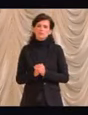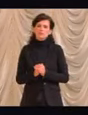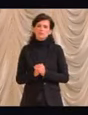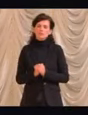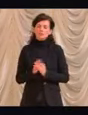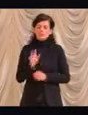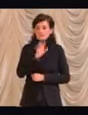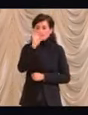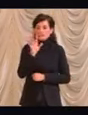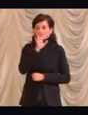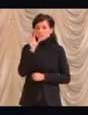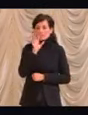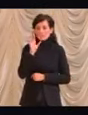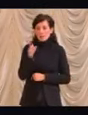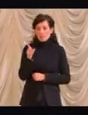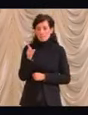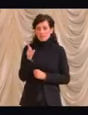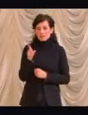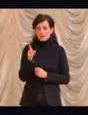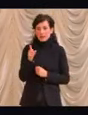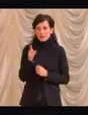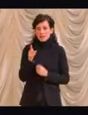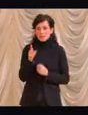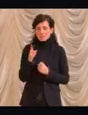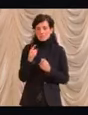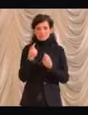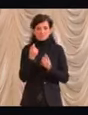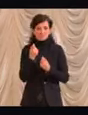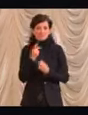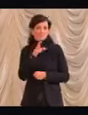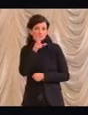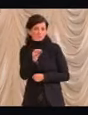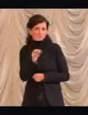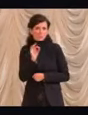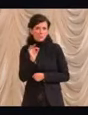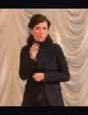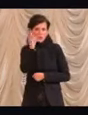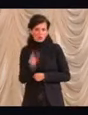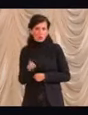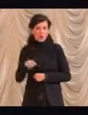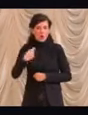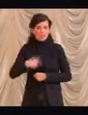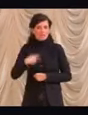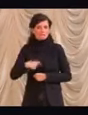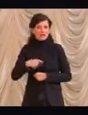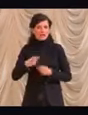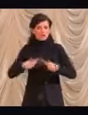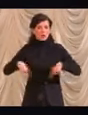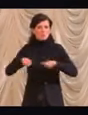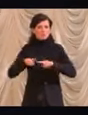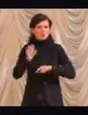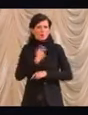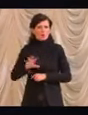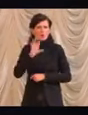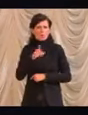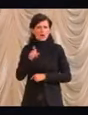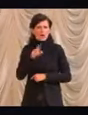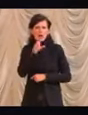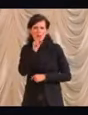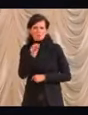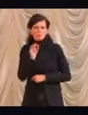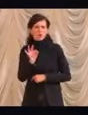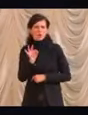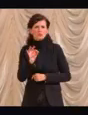dalle parole che aveva pronunciato qualche giorno fa, e soprattutto detto da una Presidente di Commissione, sembra